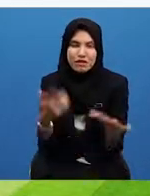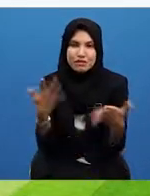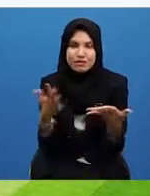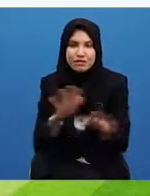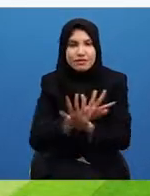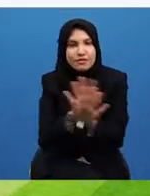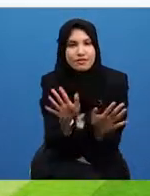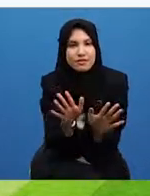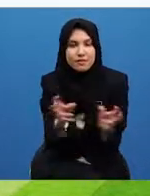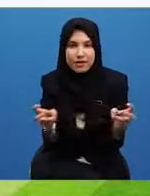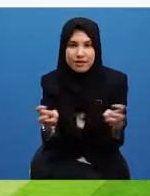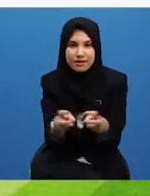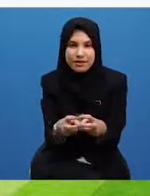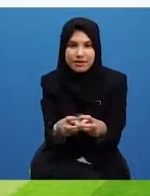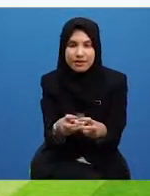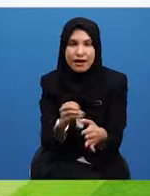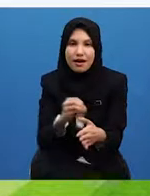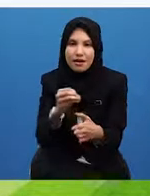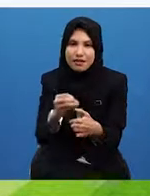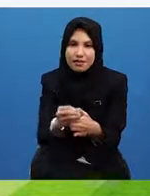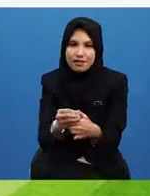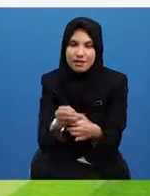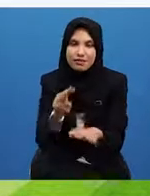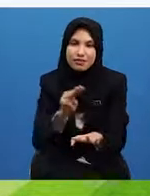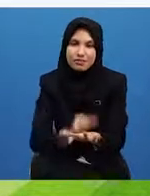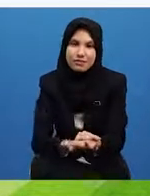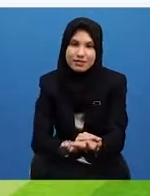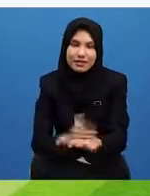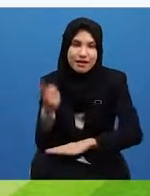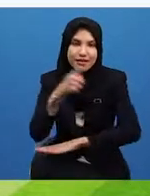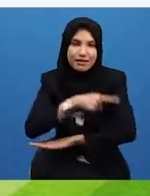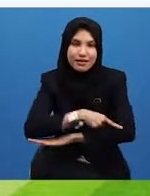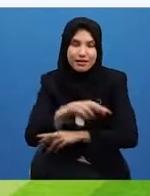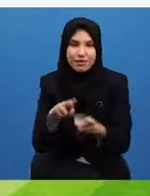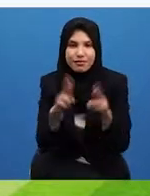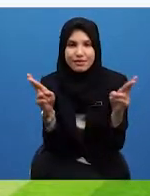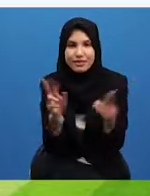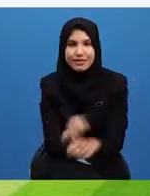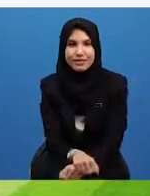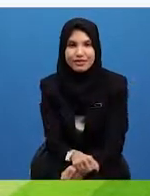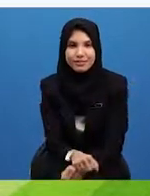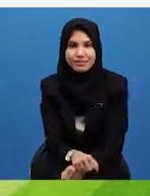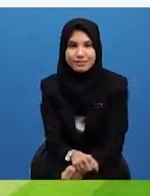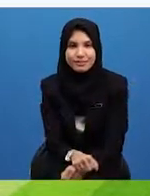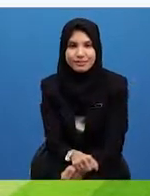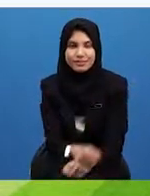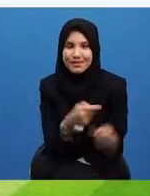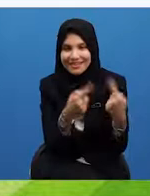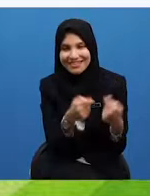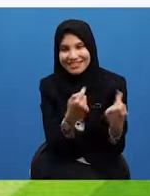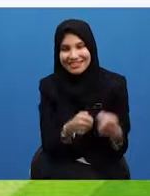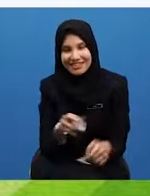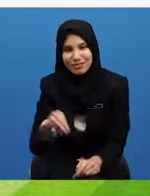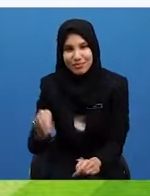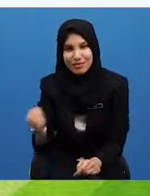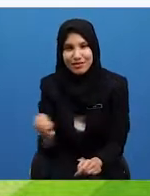bekalan elektrik atau semasa Khori perayaan hati-hati ya